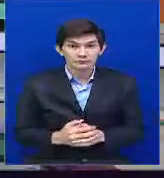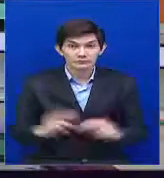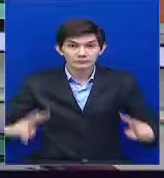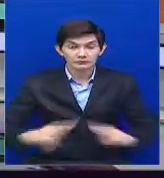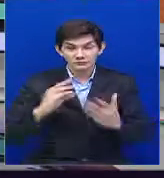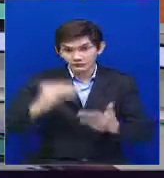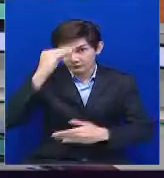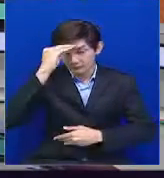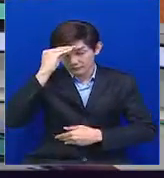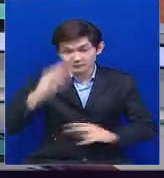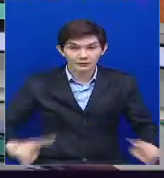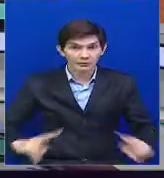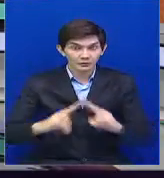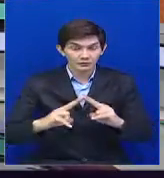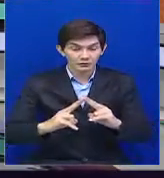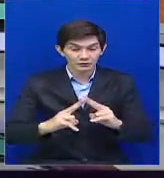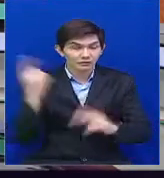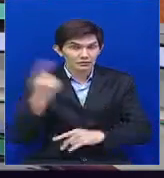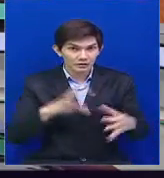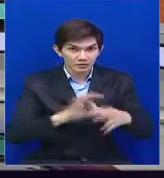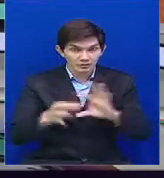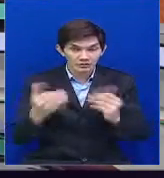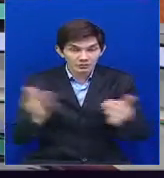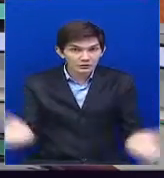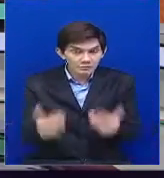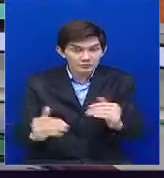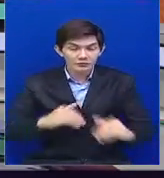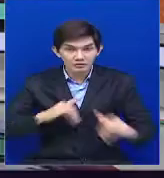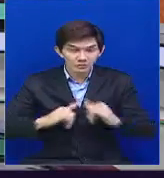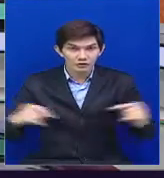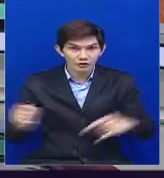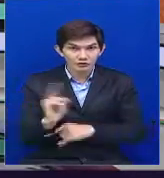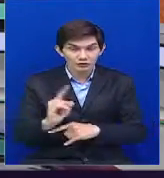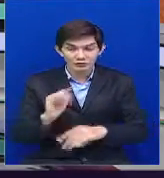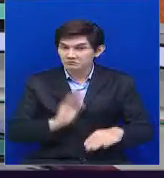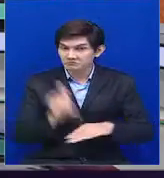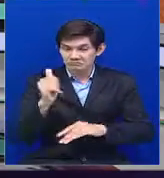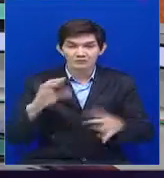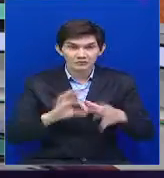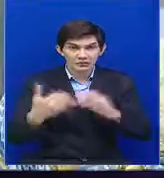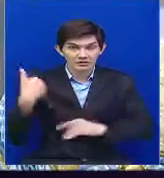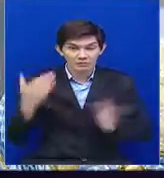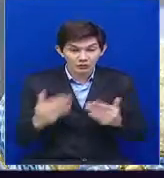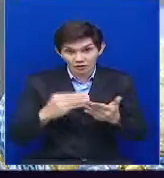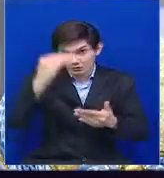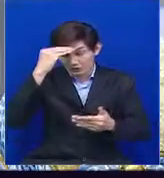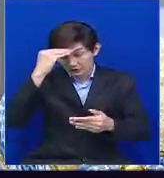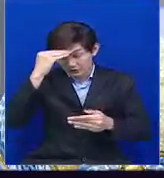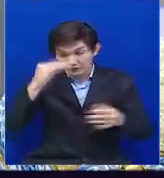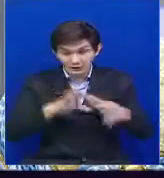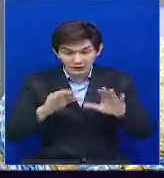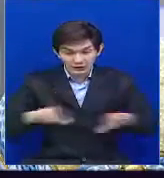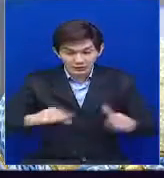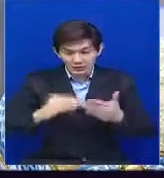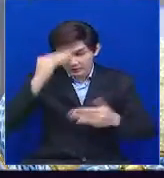กระทรวงศึกษาธิการกับกระทรวงการท่องเที่ยวและกีฬานะคะส่งเสริมเยาวชนที่มีความเป็นเลิศด้านกีฬาค่ะจัดห้องเรียนกีฬาให้เด็กเรียน